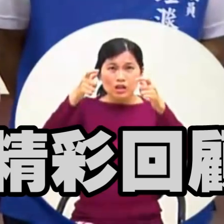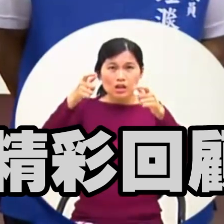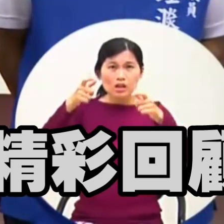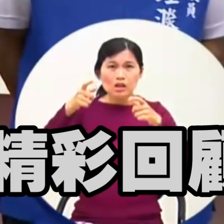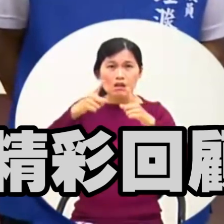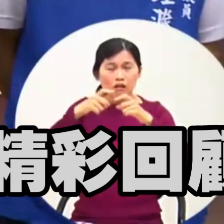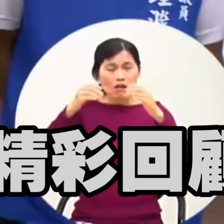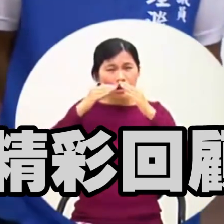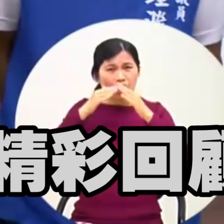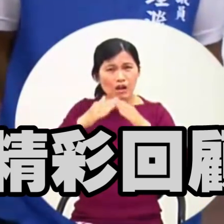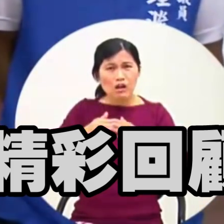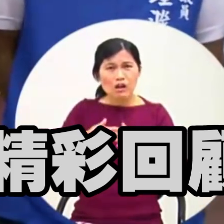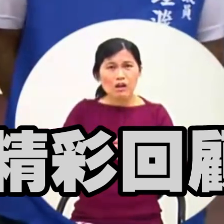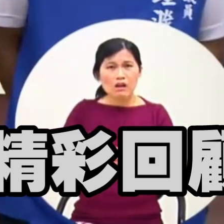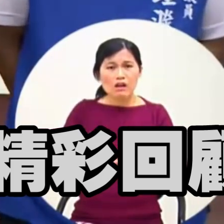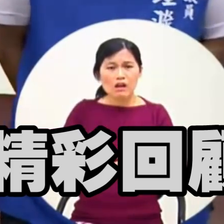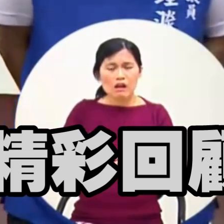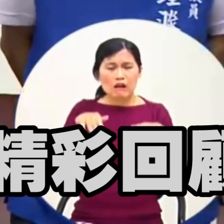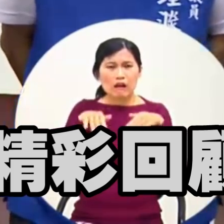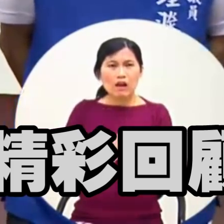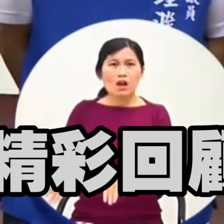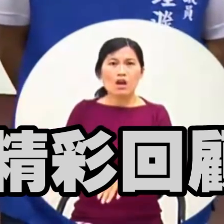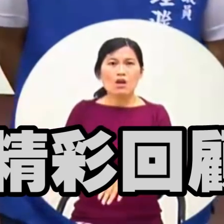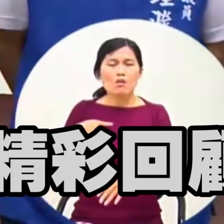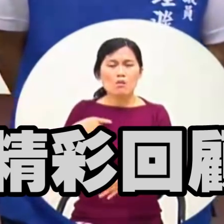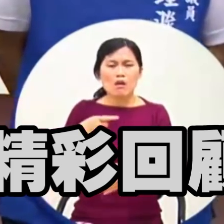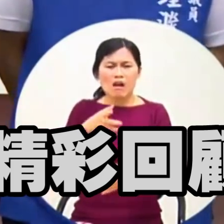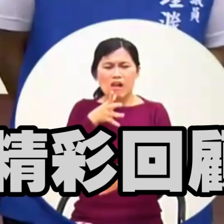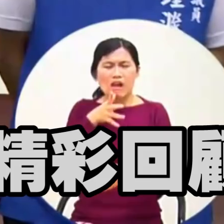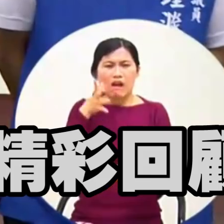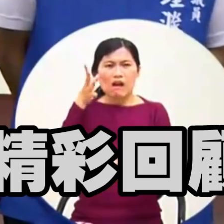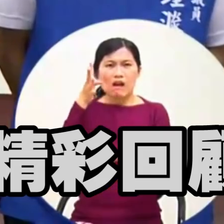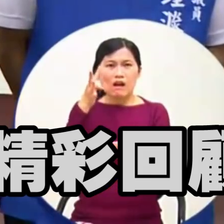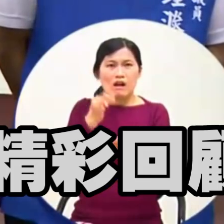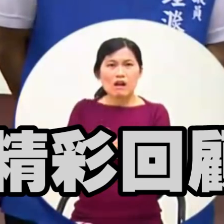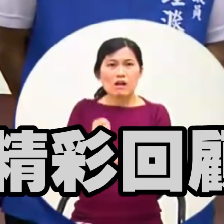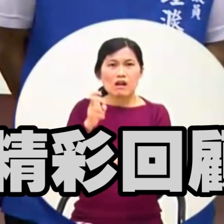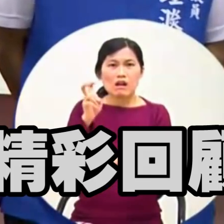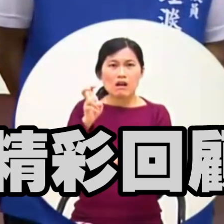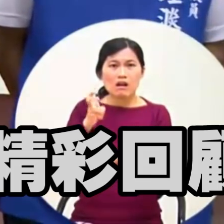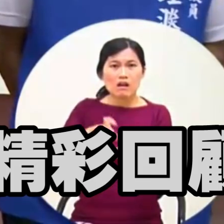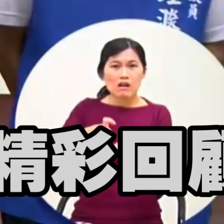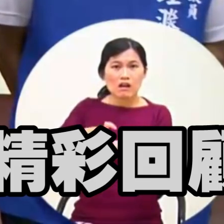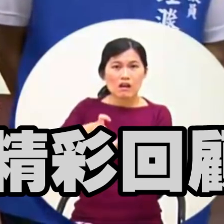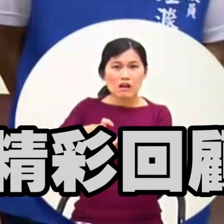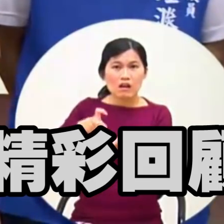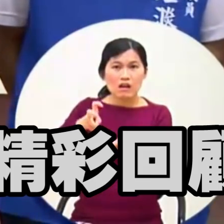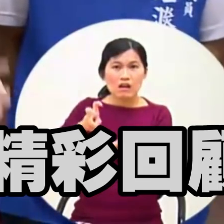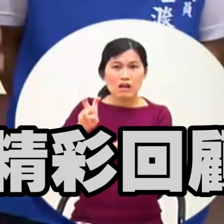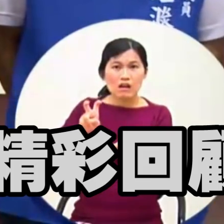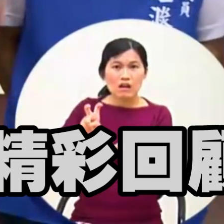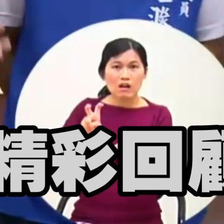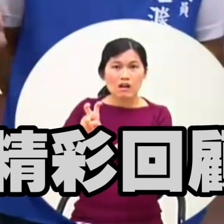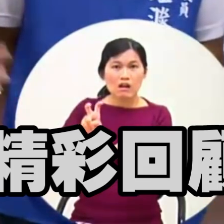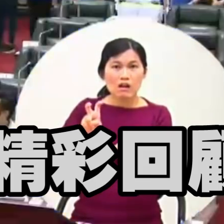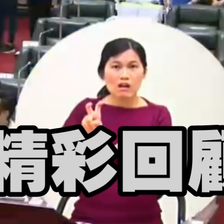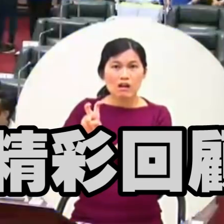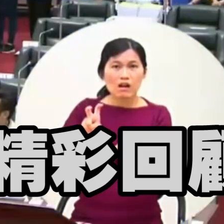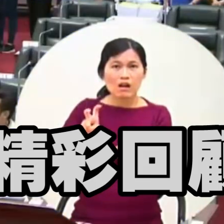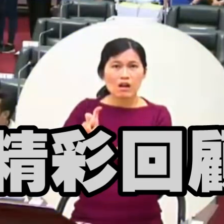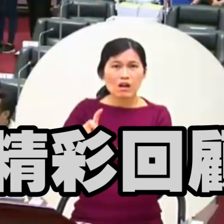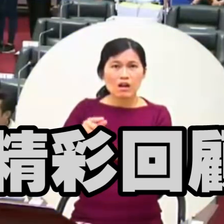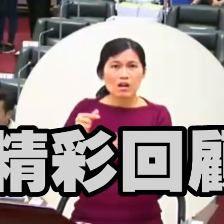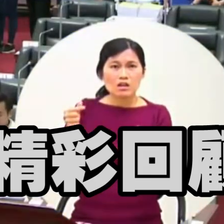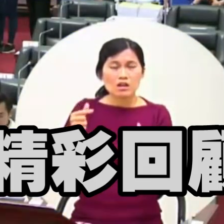议事厅甲你讲超二十遍了。讲叫你这个大市长，你若食饭饱，像个暗棍出